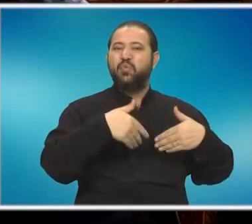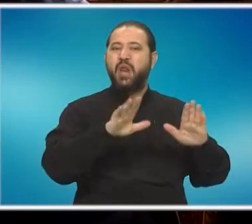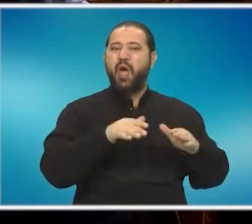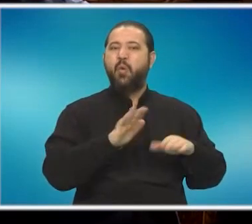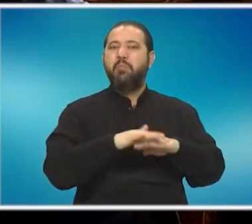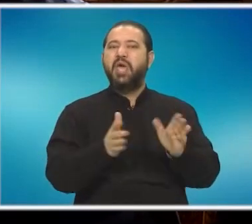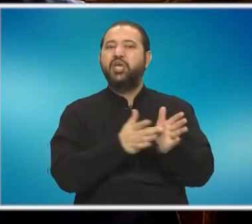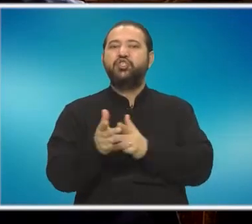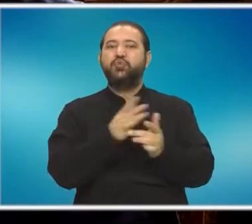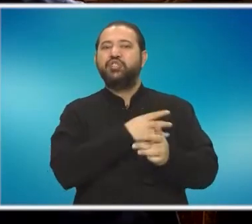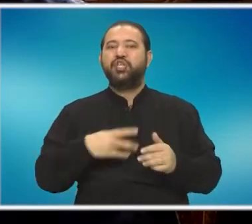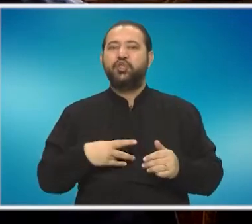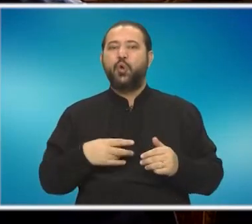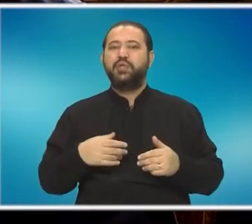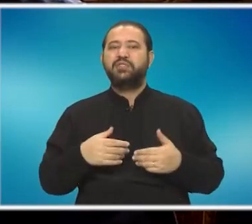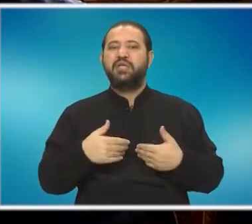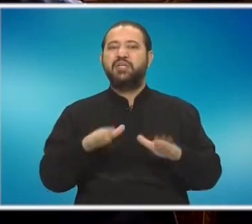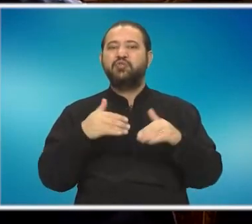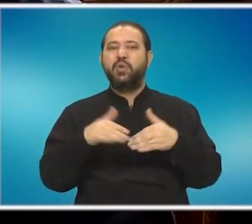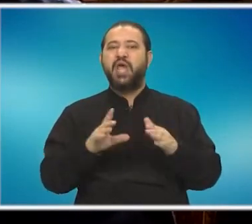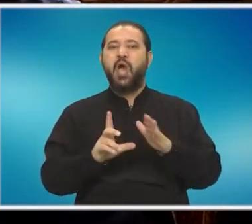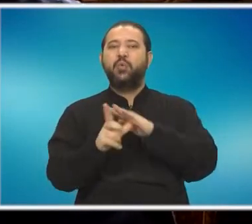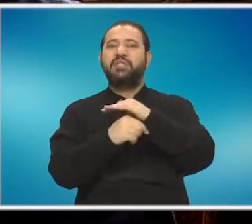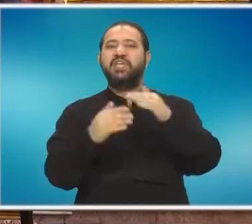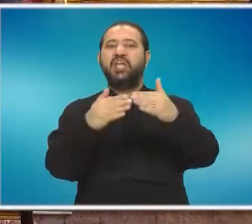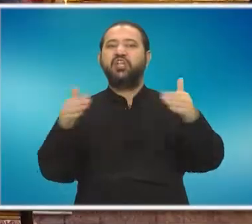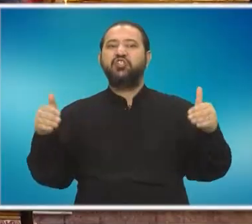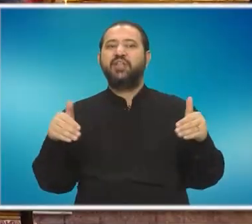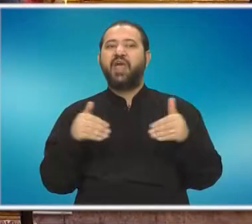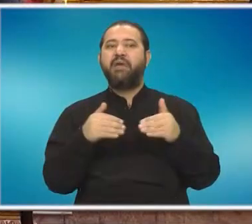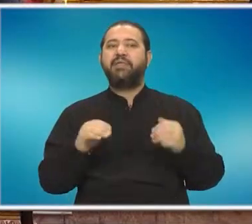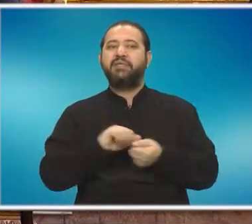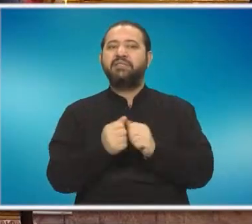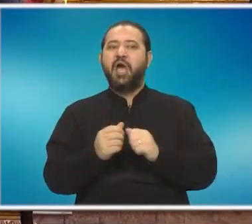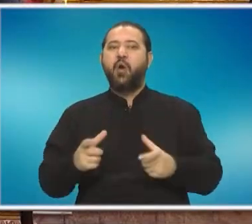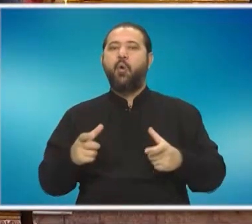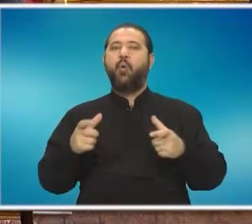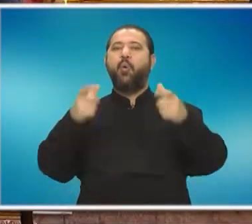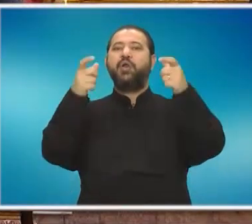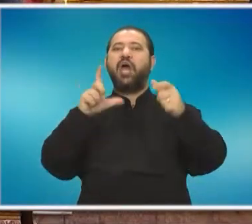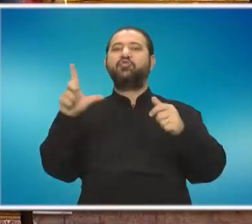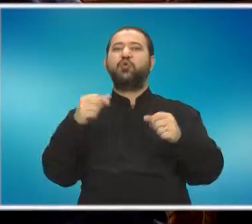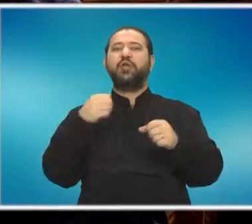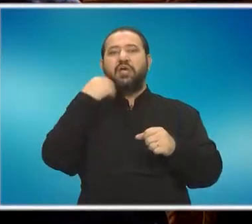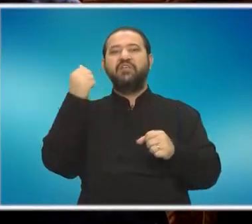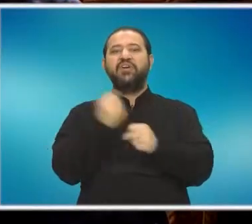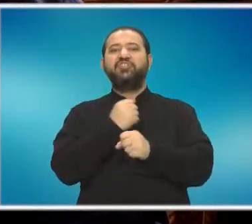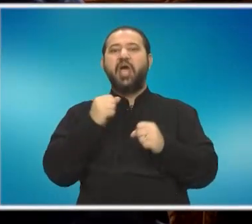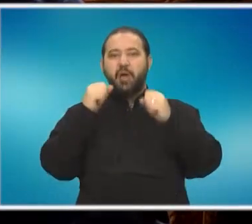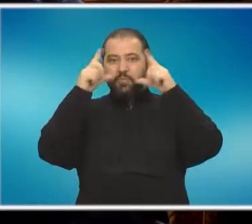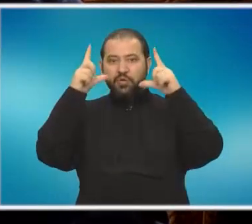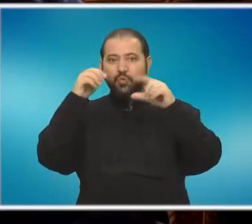Mântuitorul. Să nu fim ca aceia care îl izgoneau din cetate în momentul în care lucra minuni în rândul